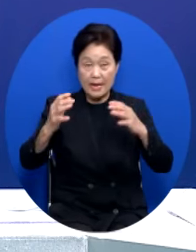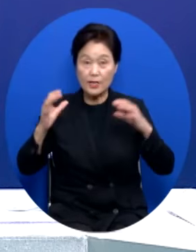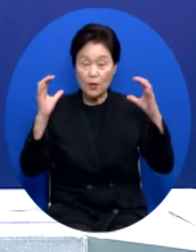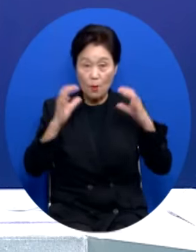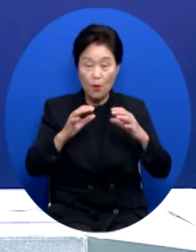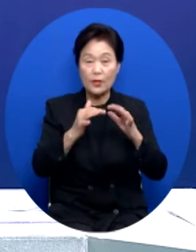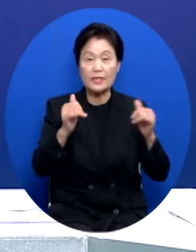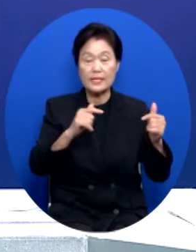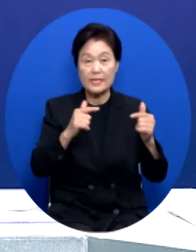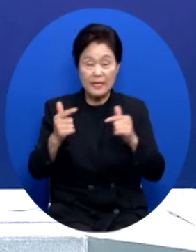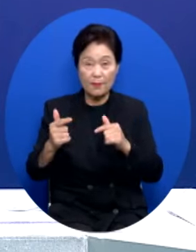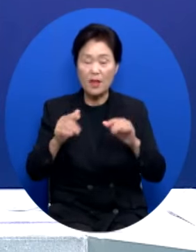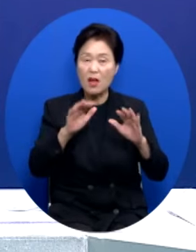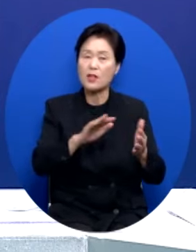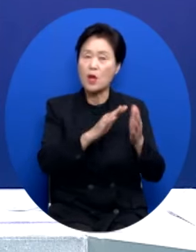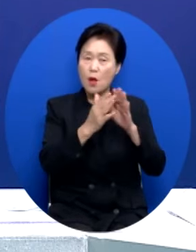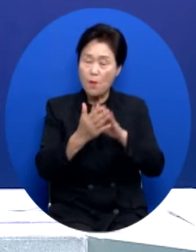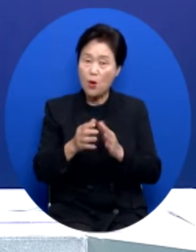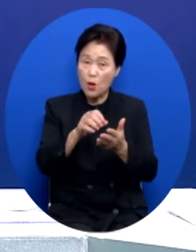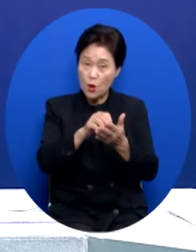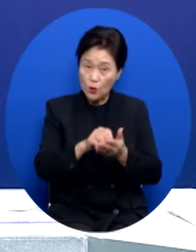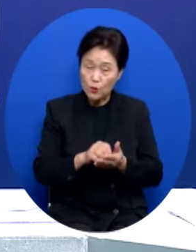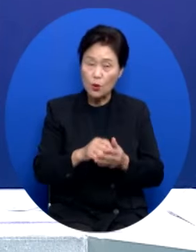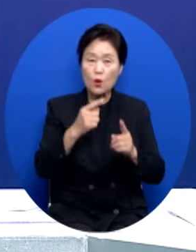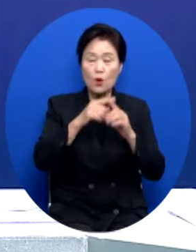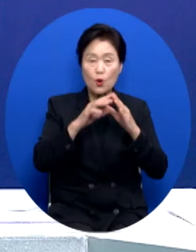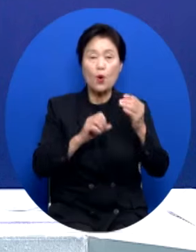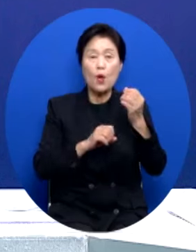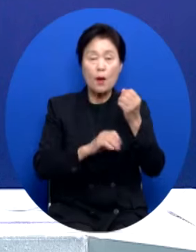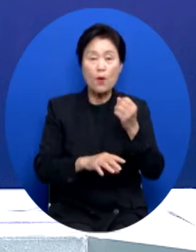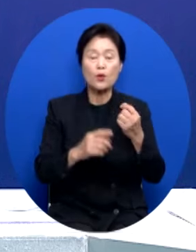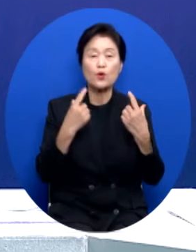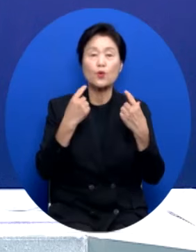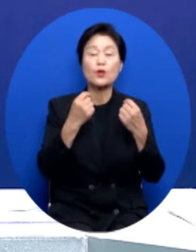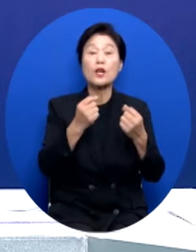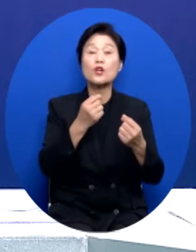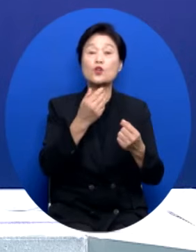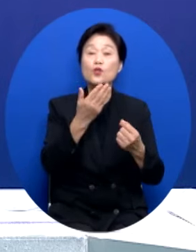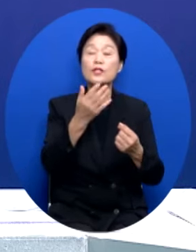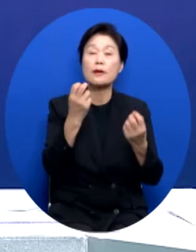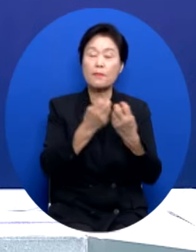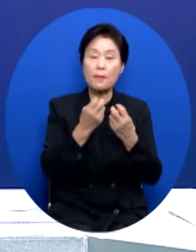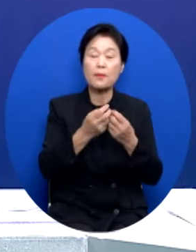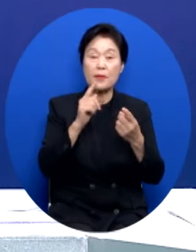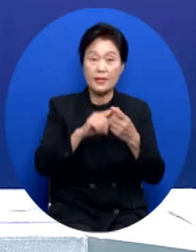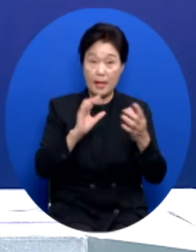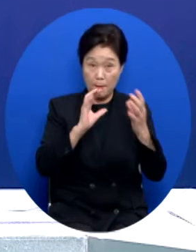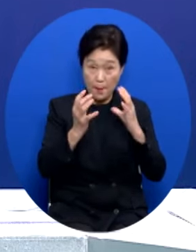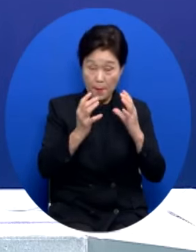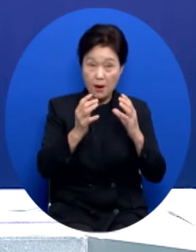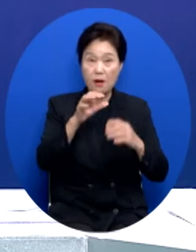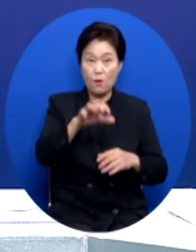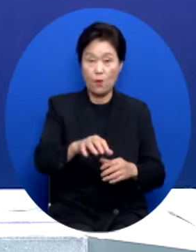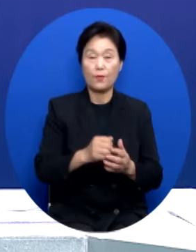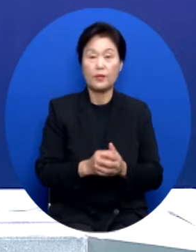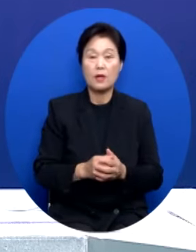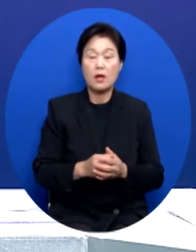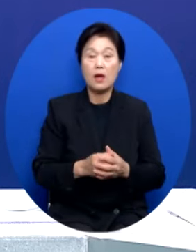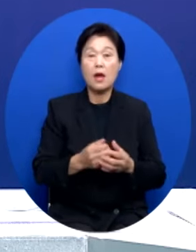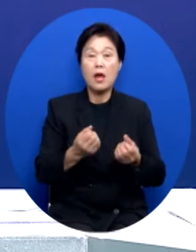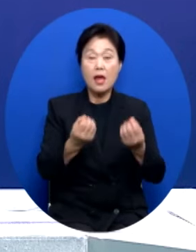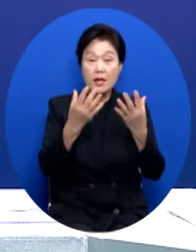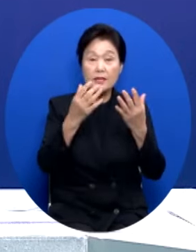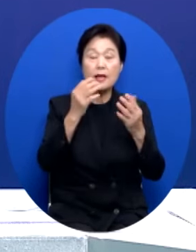맞대고 현대사회 변화를 수용하면서도 교회의 본질을 유지할 수 있는 길을 모색하는 자리인데요. 특히 대회 막바지에